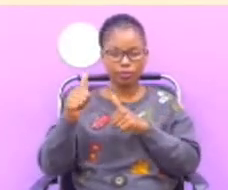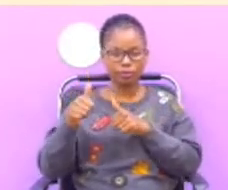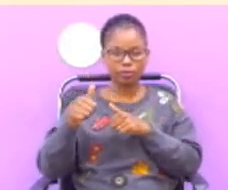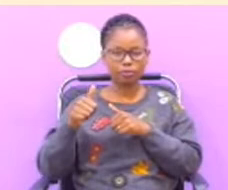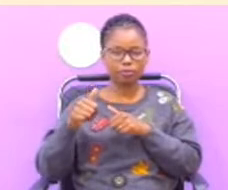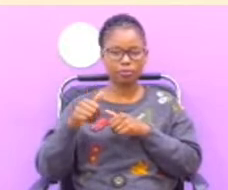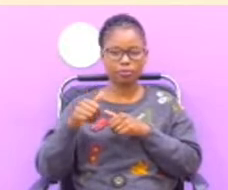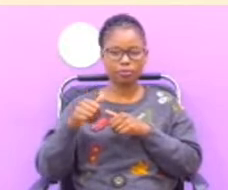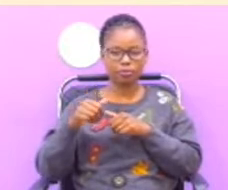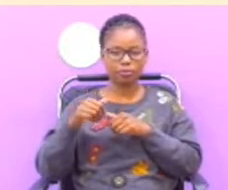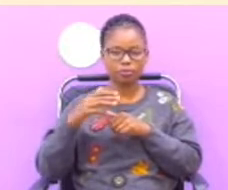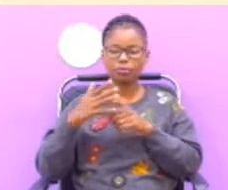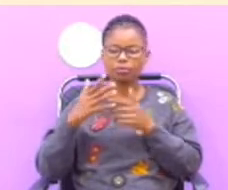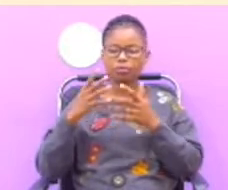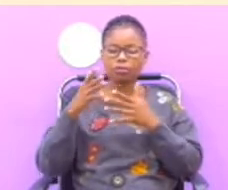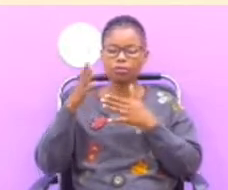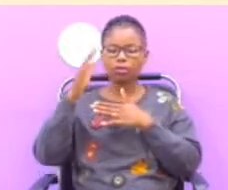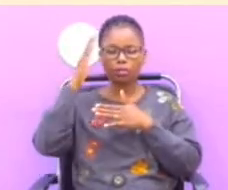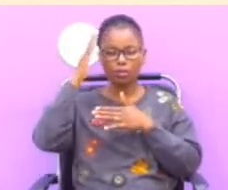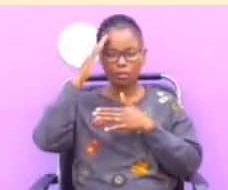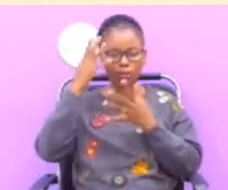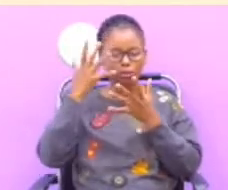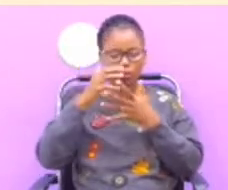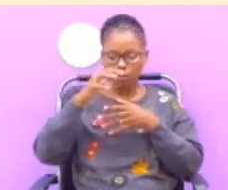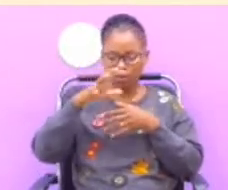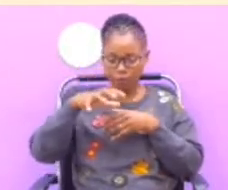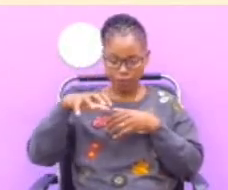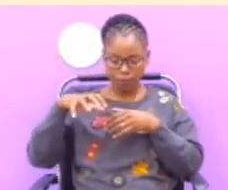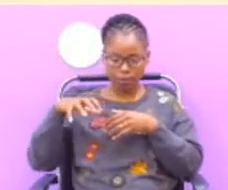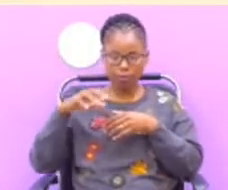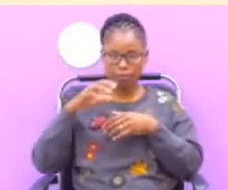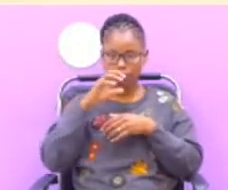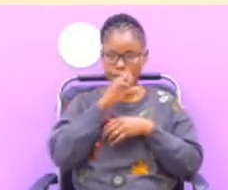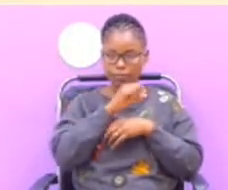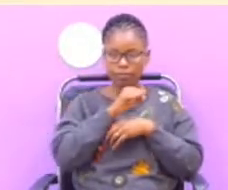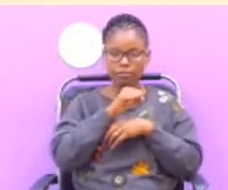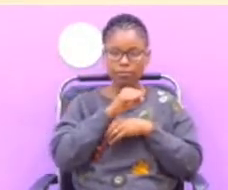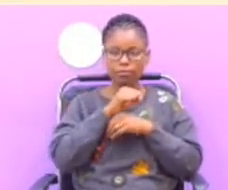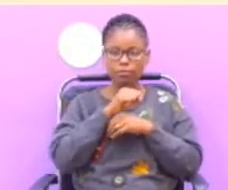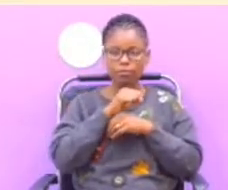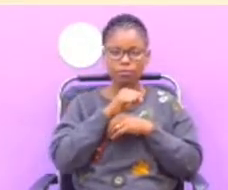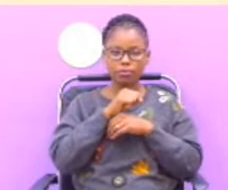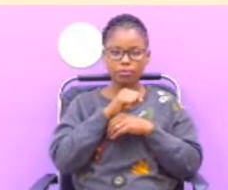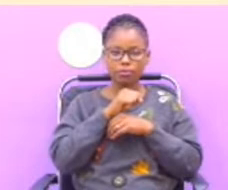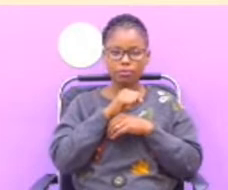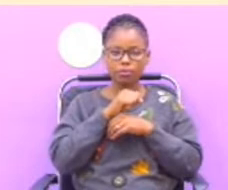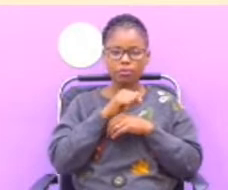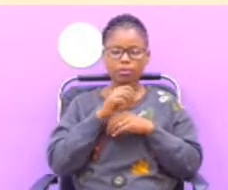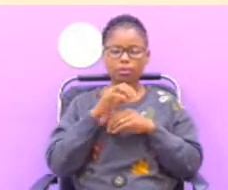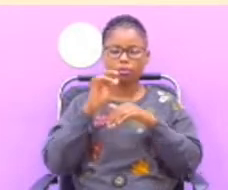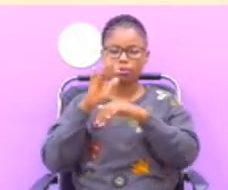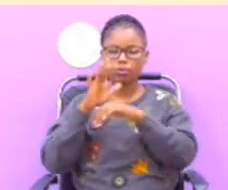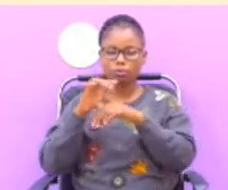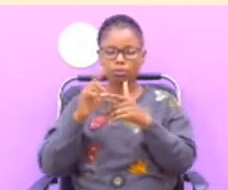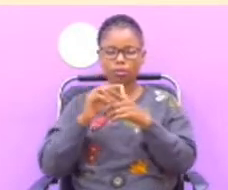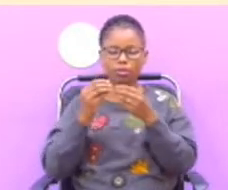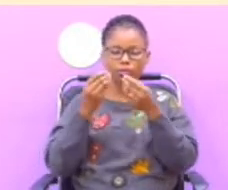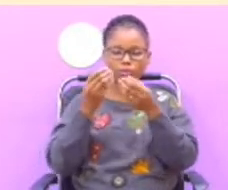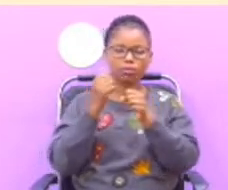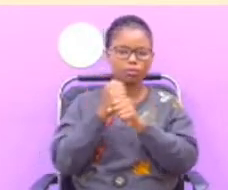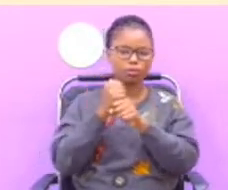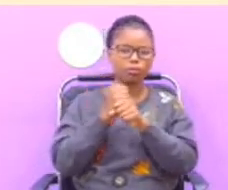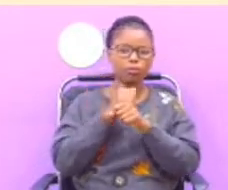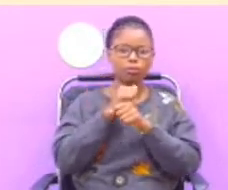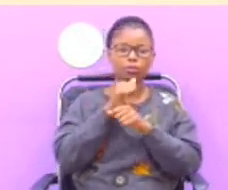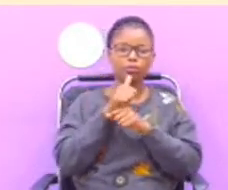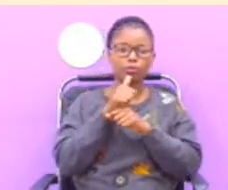amenya kole ya kurutafea. Gai datuma na gana ego kutuma age kukuhaido siya wira. Usio